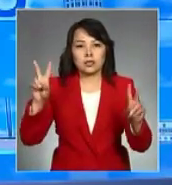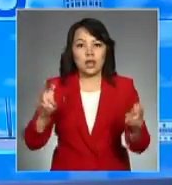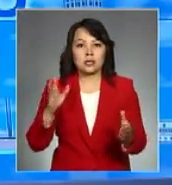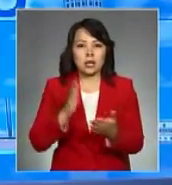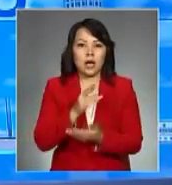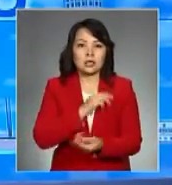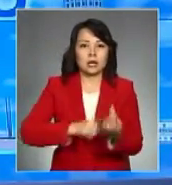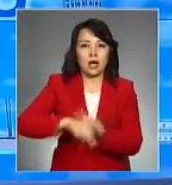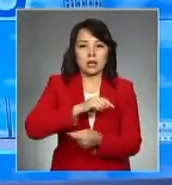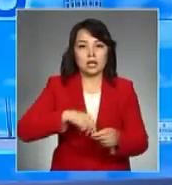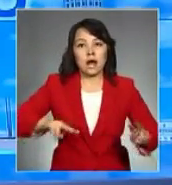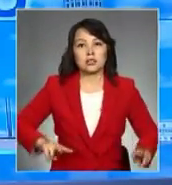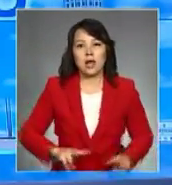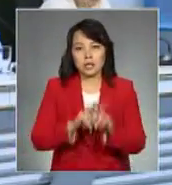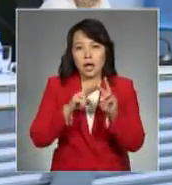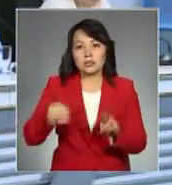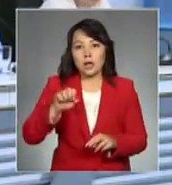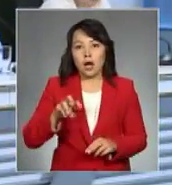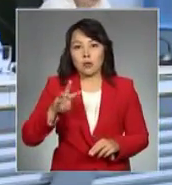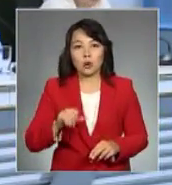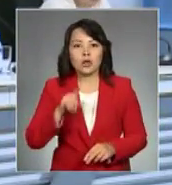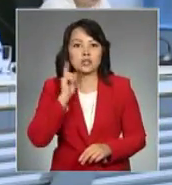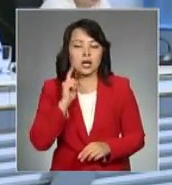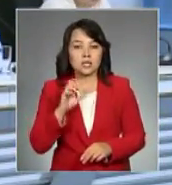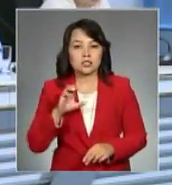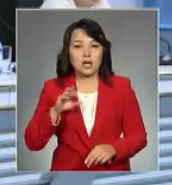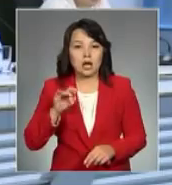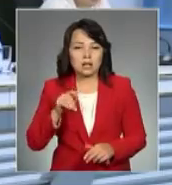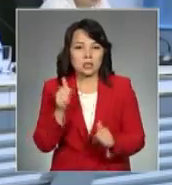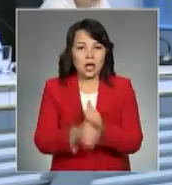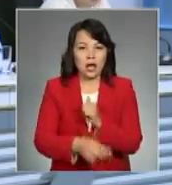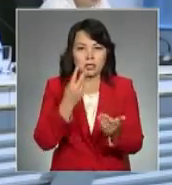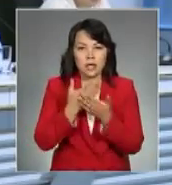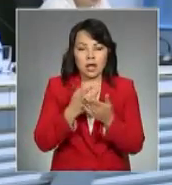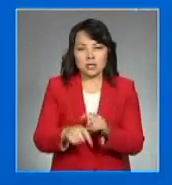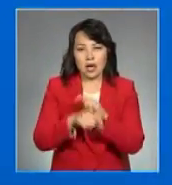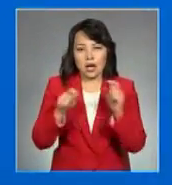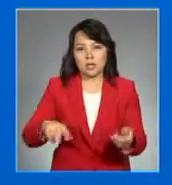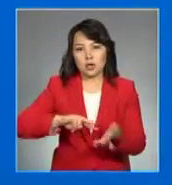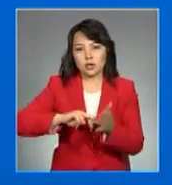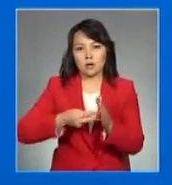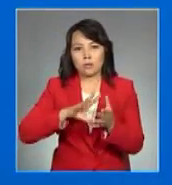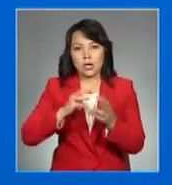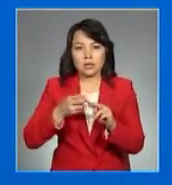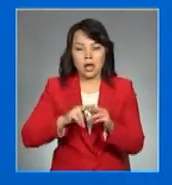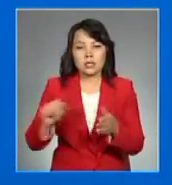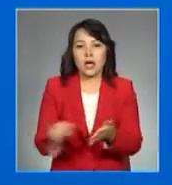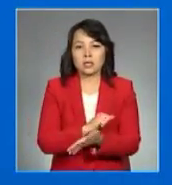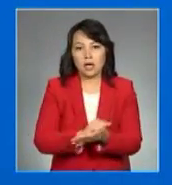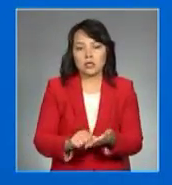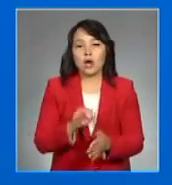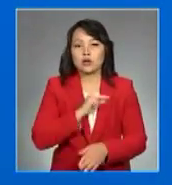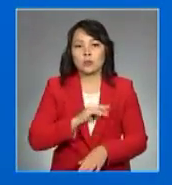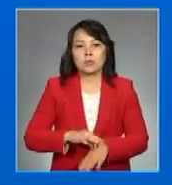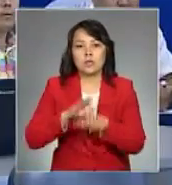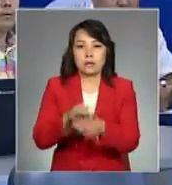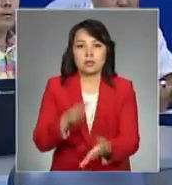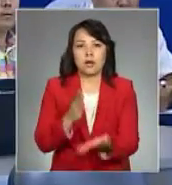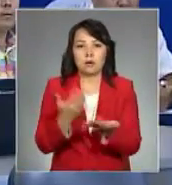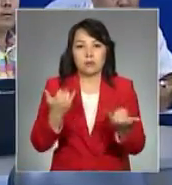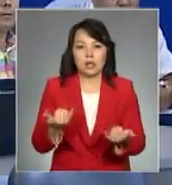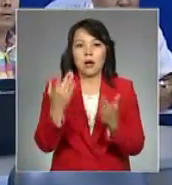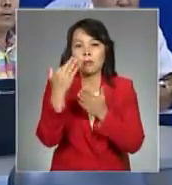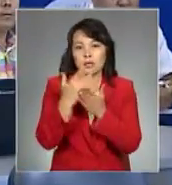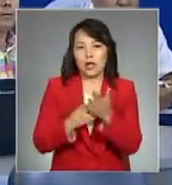дамыту қоры Астана даму жастар жобасын қолға алды. Мамандардың айтуынша, қазіргі уақытта құжаттамалық жұмыстар жүргізіліп жатыр. Содан